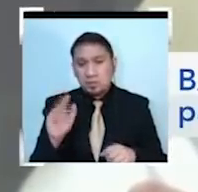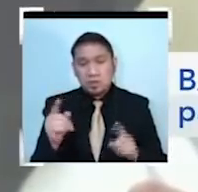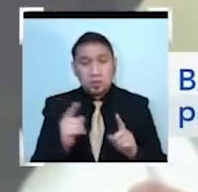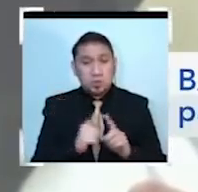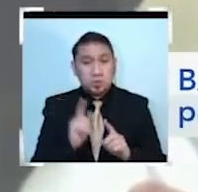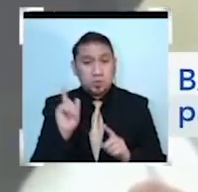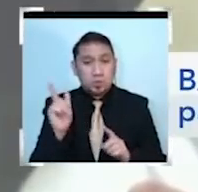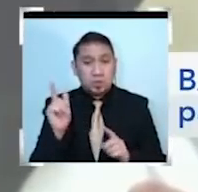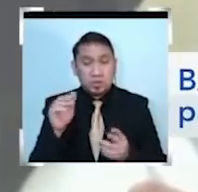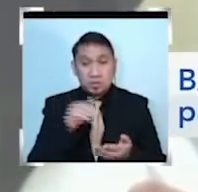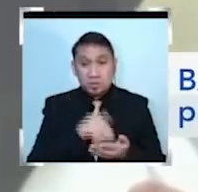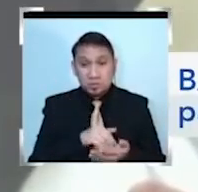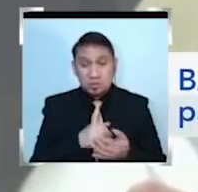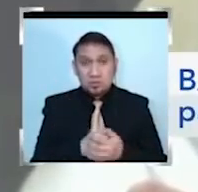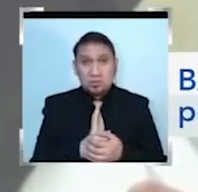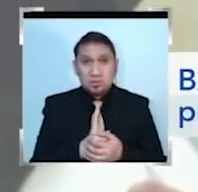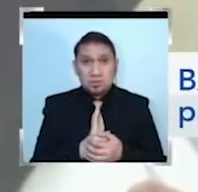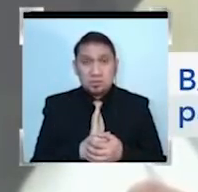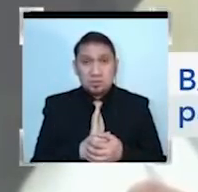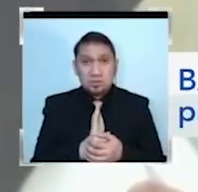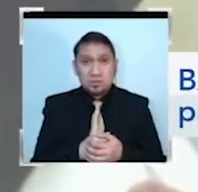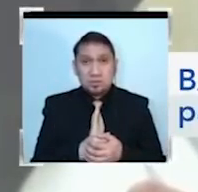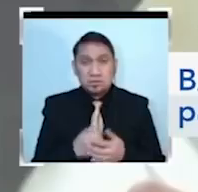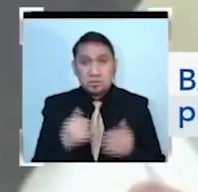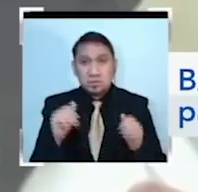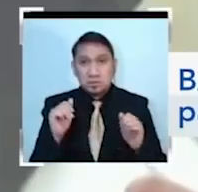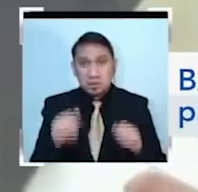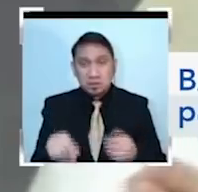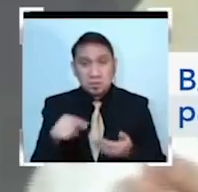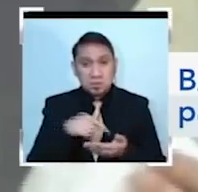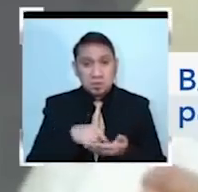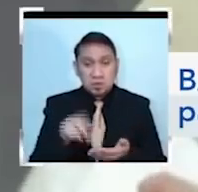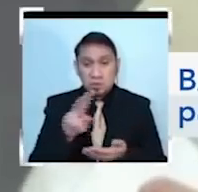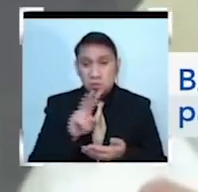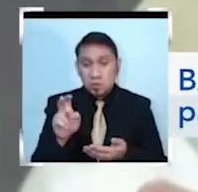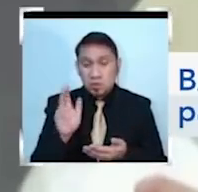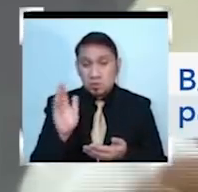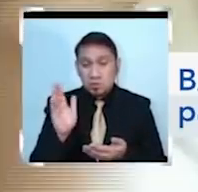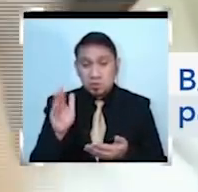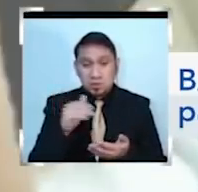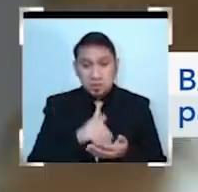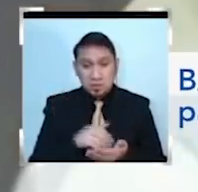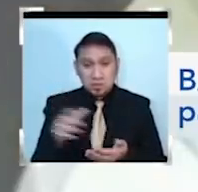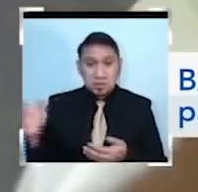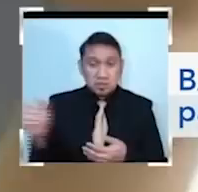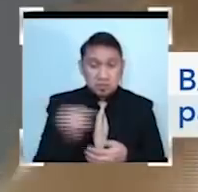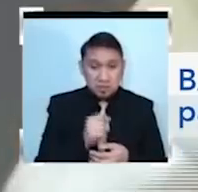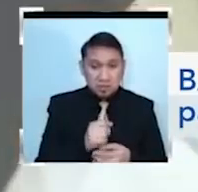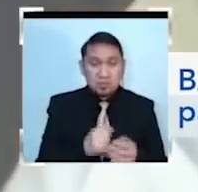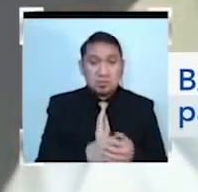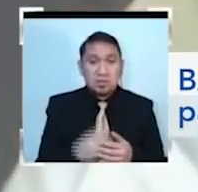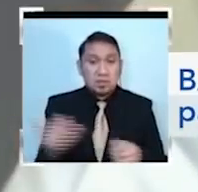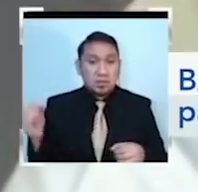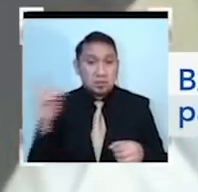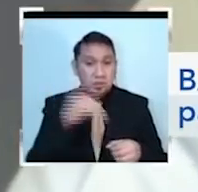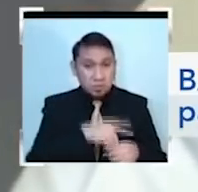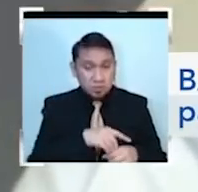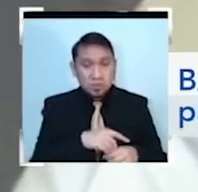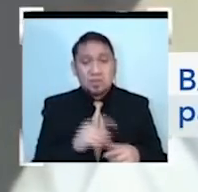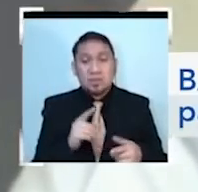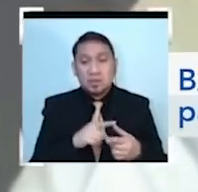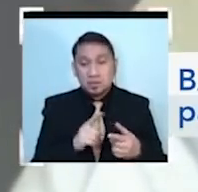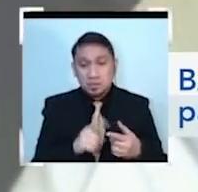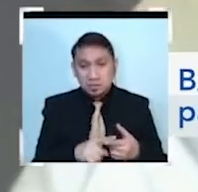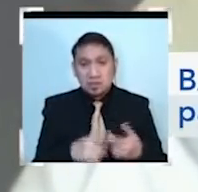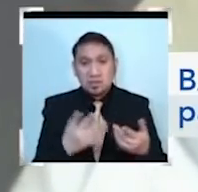guy could have pilfered around 250,000 pesos from somebody, deposited it somewhere, and then if you catch